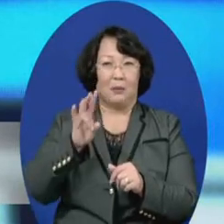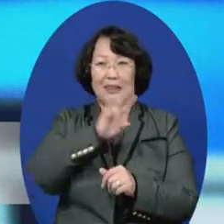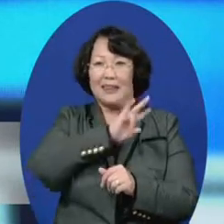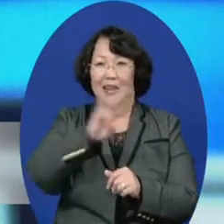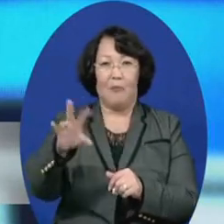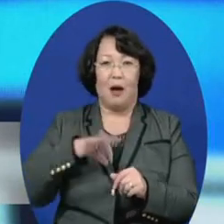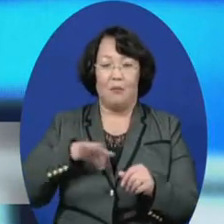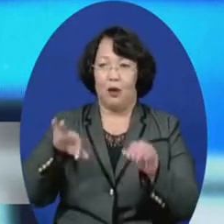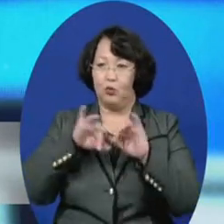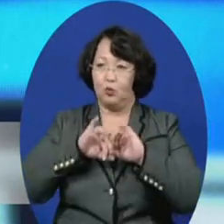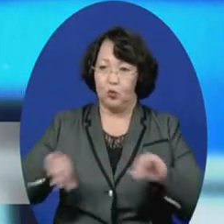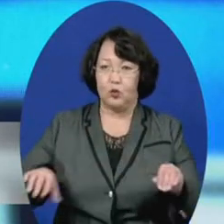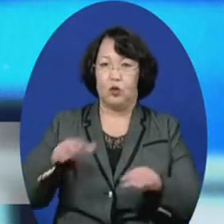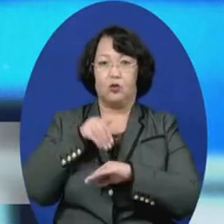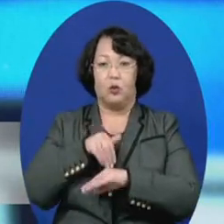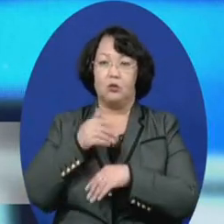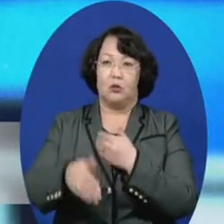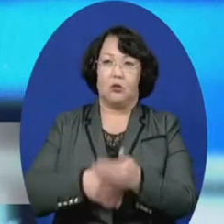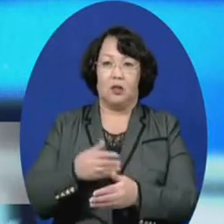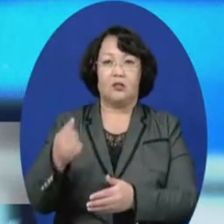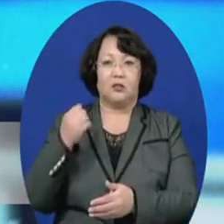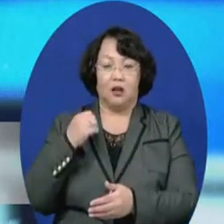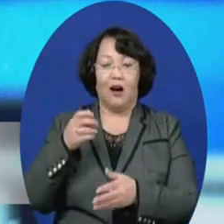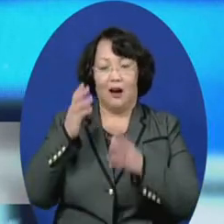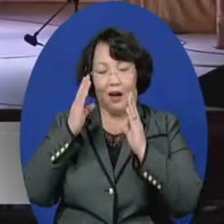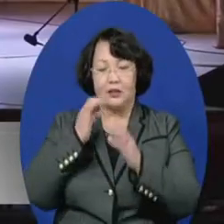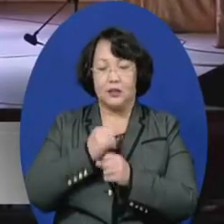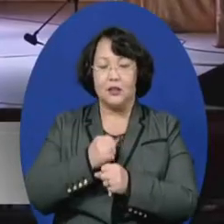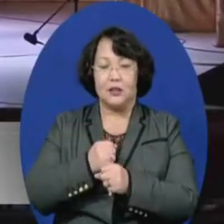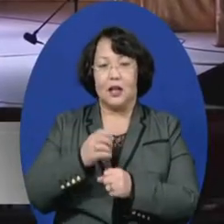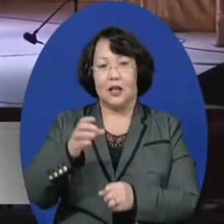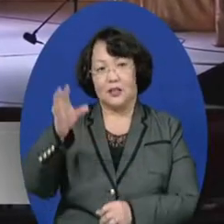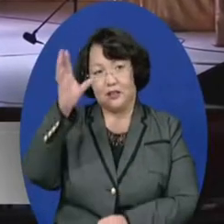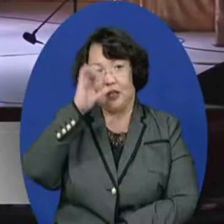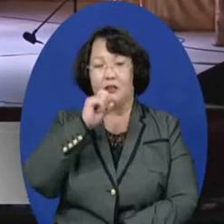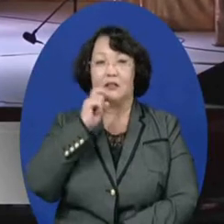тогтвортой байлгахад анхаарнаа хэмээн салбарын сайд мэдээлсэн байна.